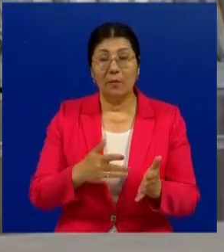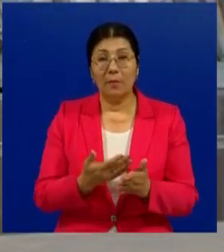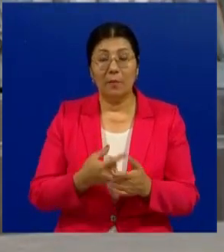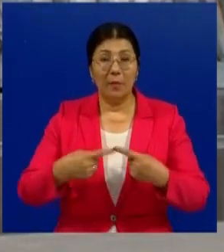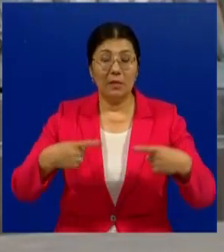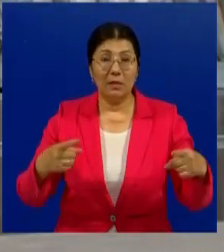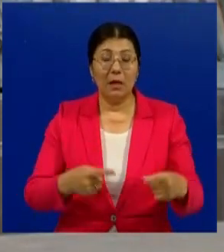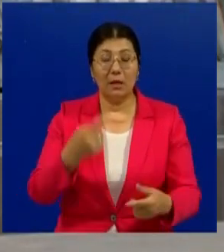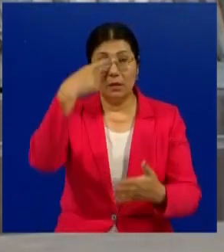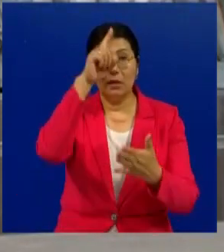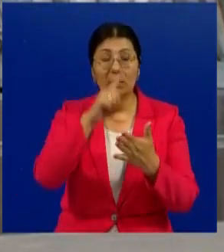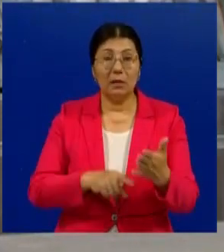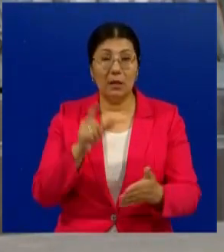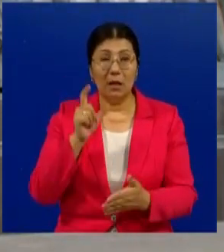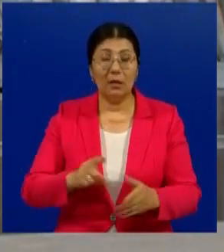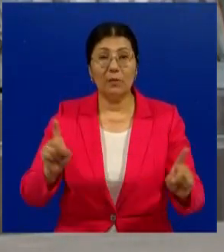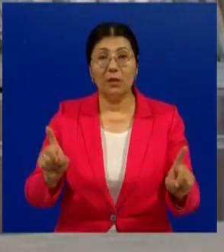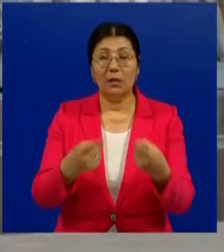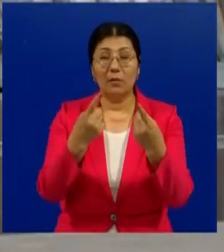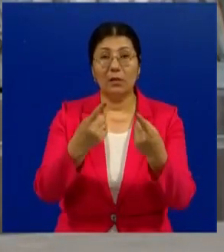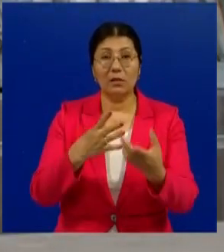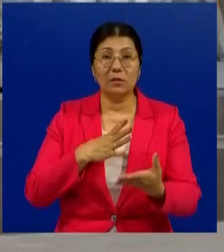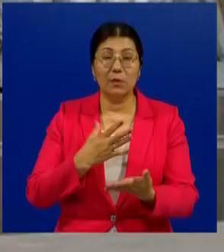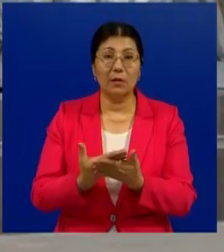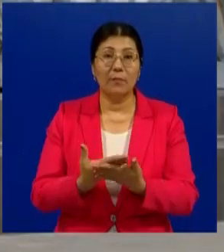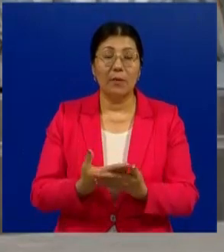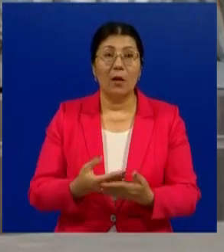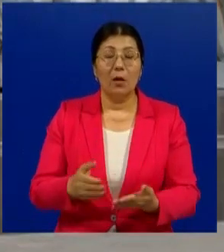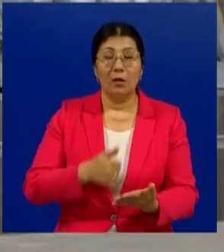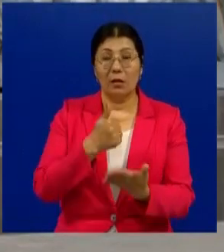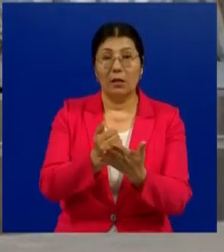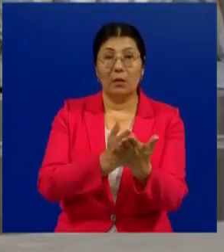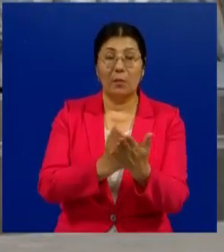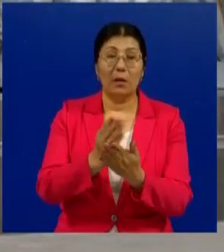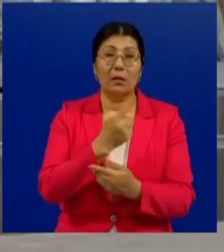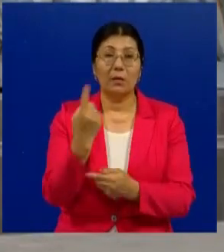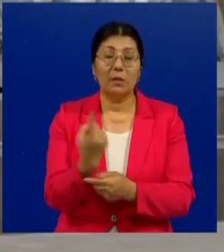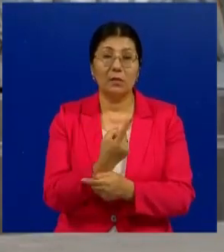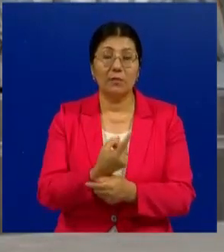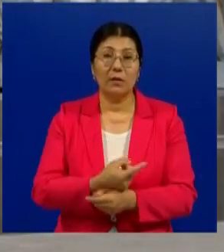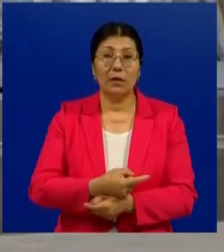азаматтарды реабилитация жасау. Сонымен қатар ірі бағыттардың бірі ол мынау Ұлы Отан